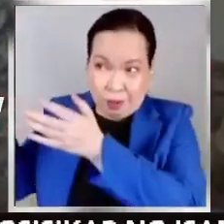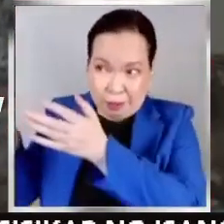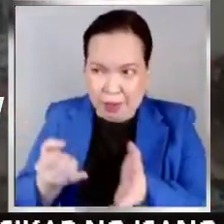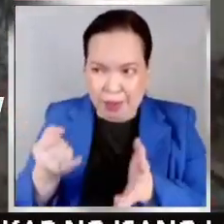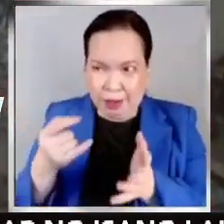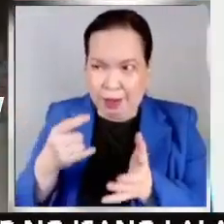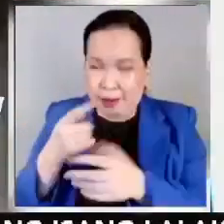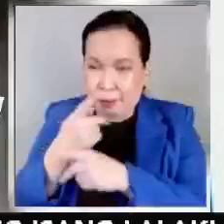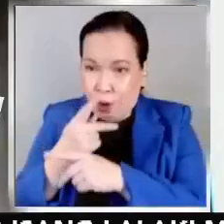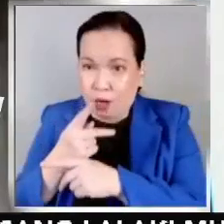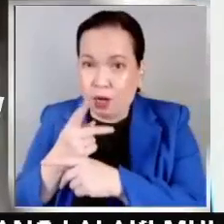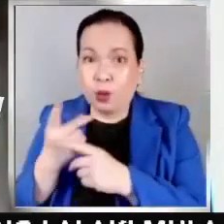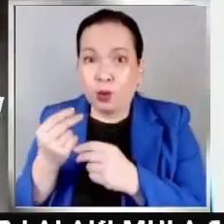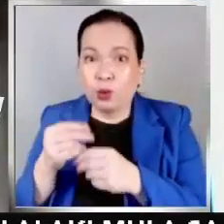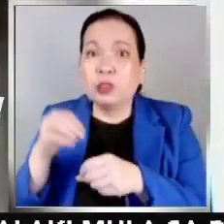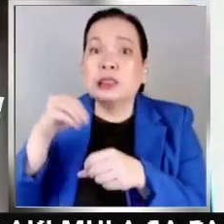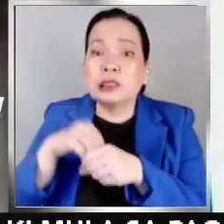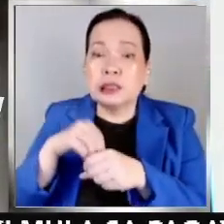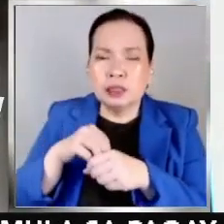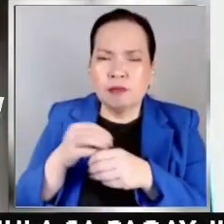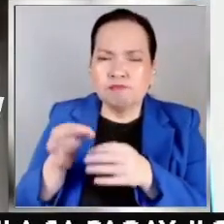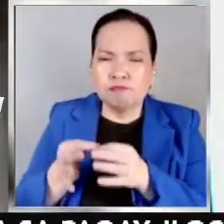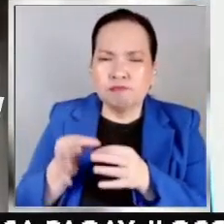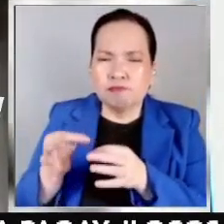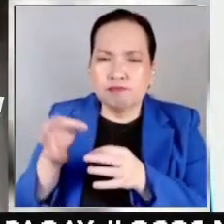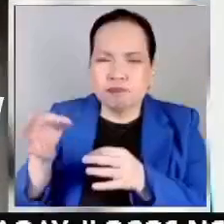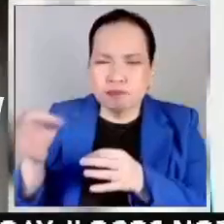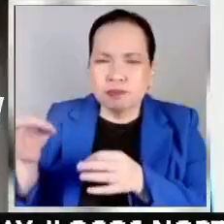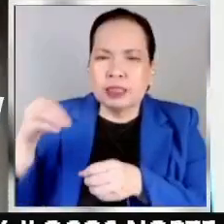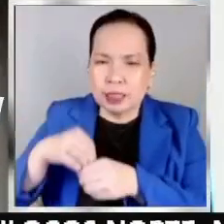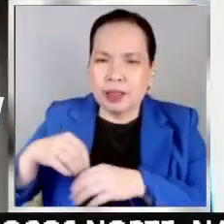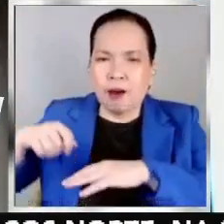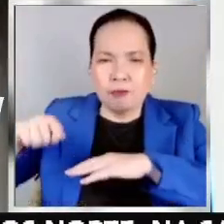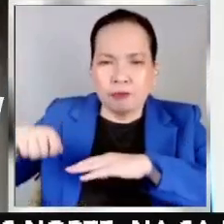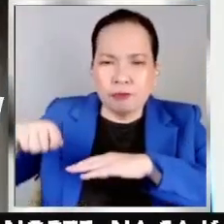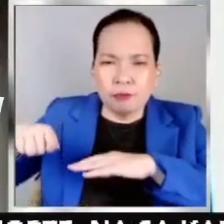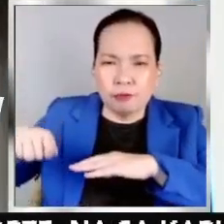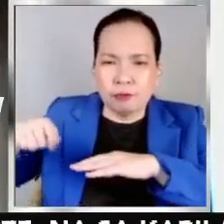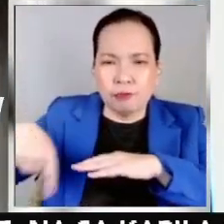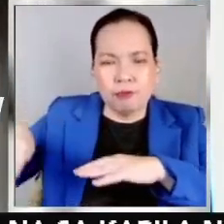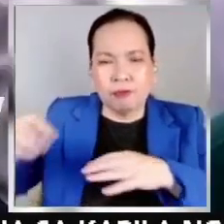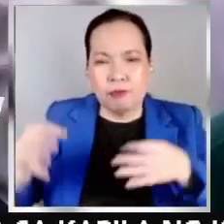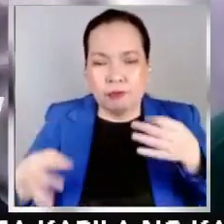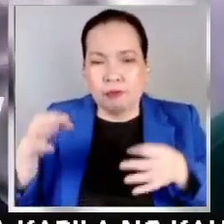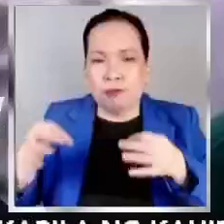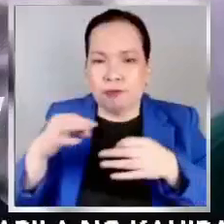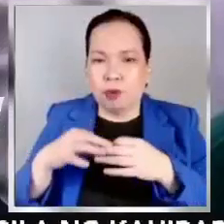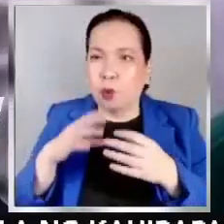nadidelay pa dun sa loob ng custom kasi may hearing dun sa loob ng custom with the consignee.